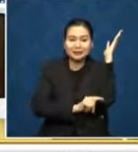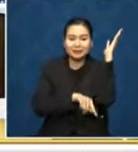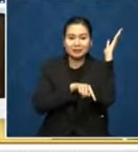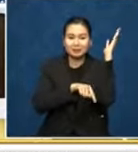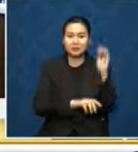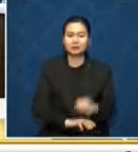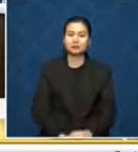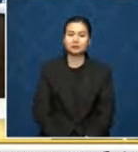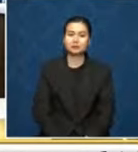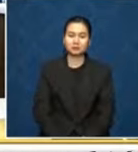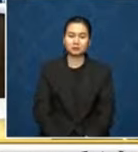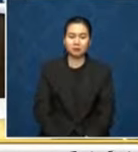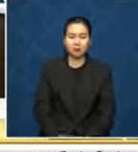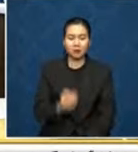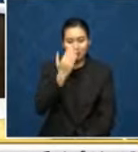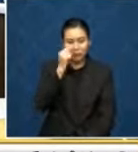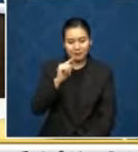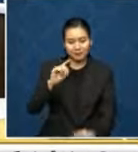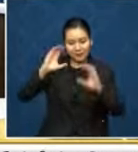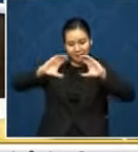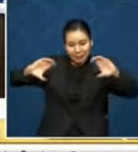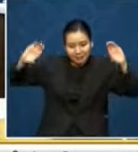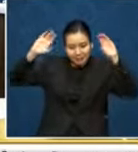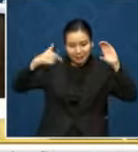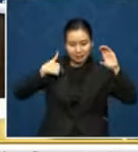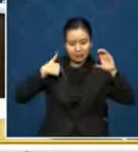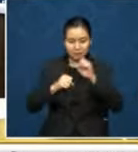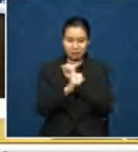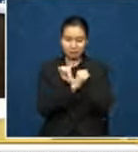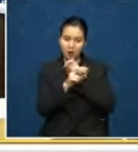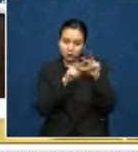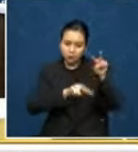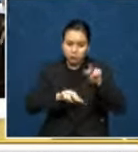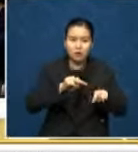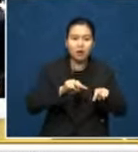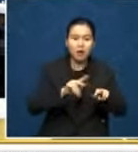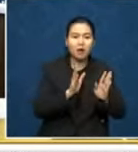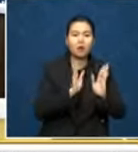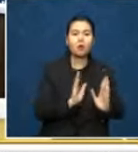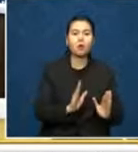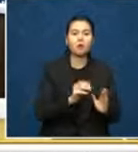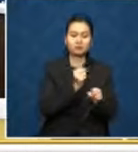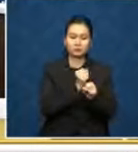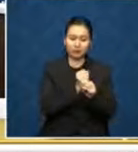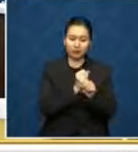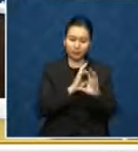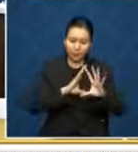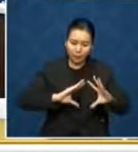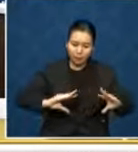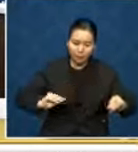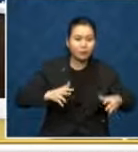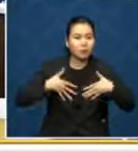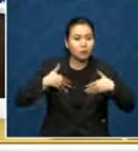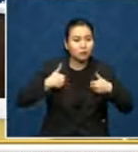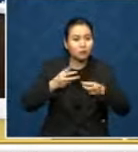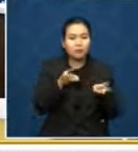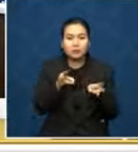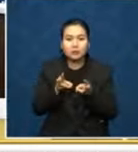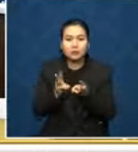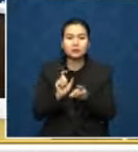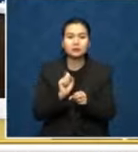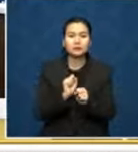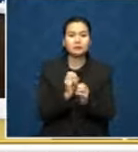ครับว่าอำนาจรัฐจะมีความชอบธรรมในการปกครองผู้คนอย่างเป็นสุขได้ยังไงมีความทรงจำร่